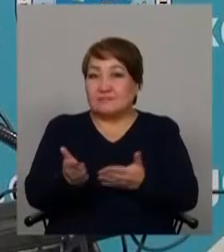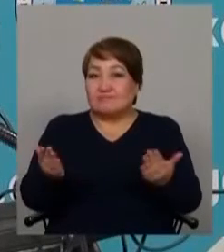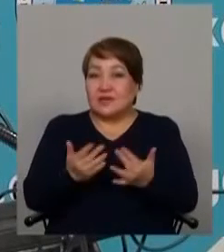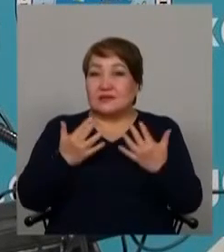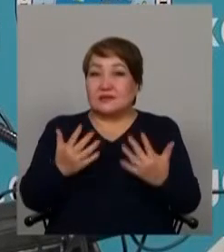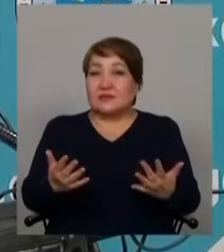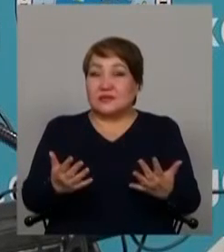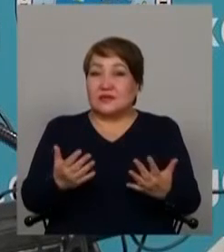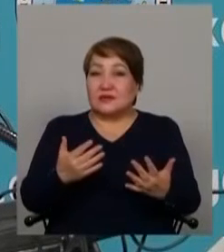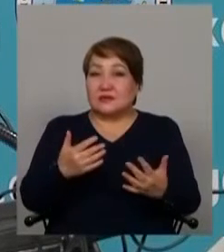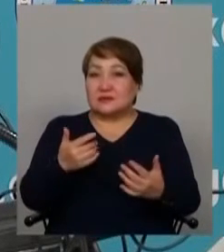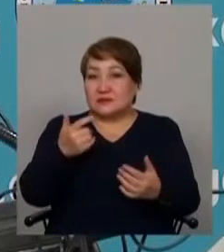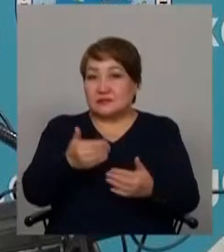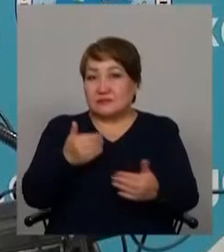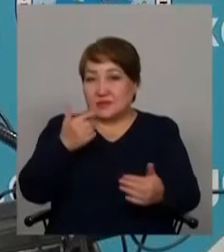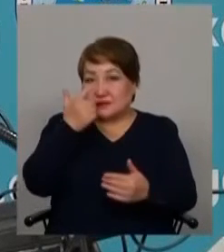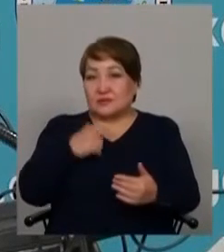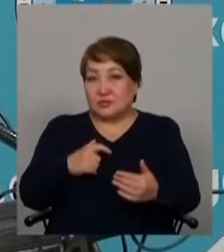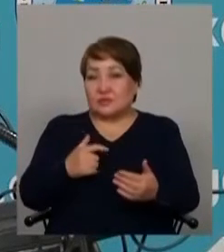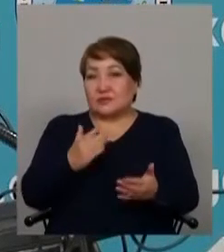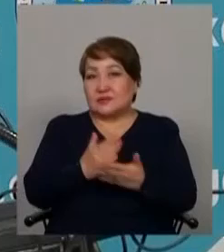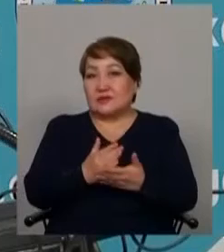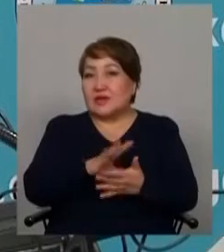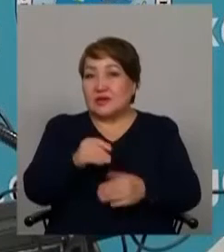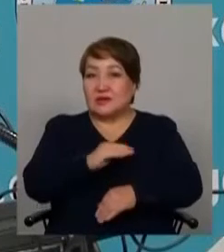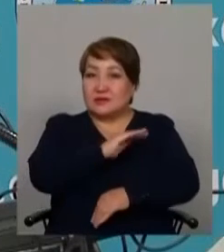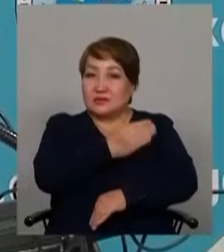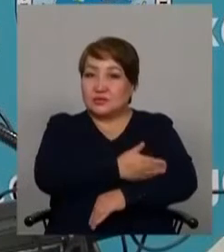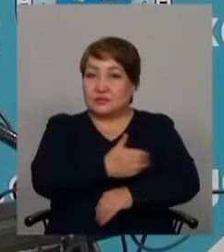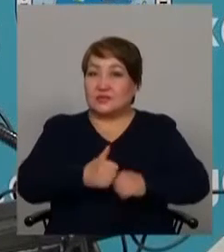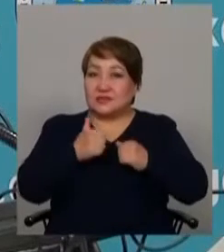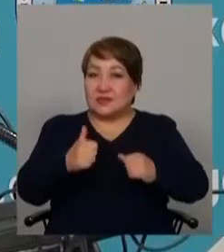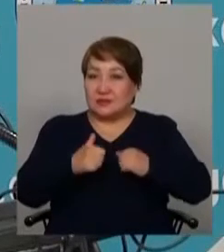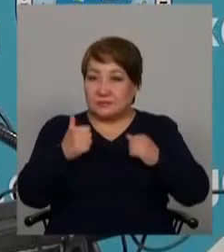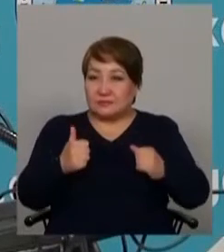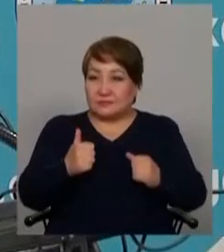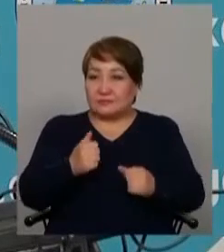қойып отырмын алдыма, бар күшімді салып, осыған атсалысамын.